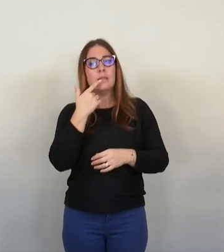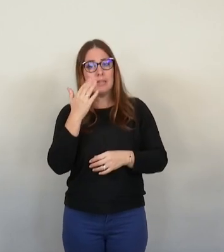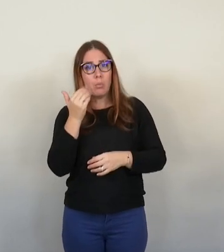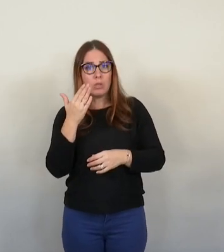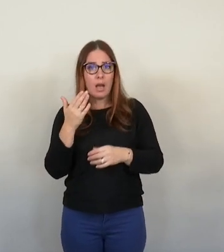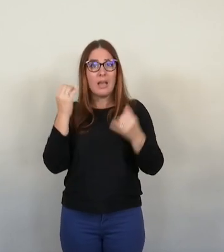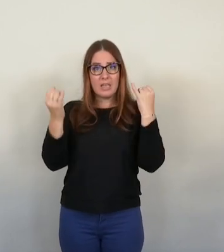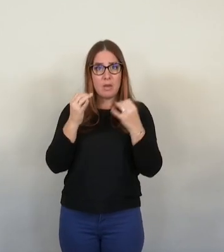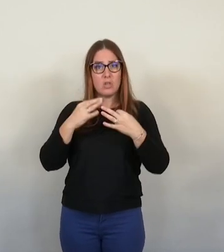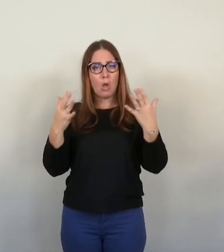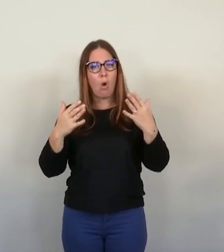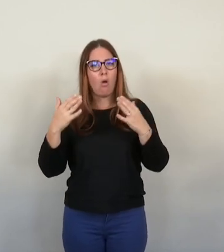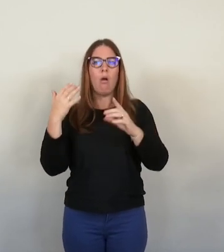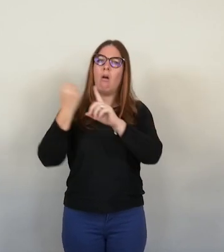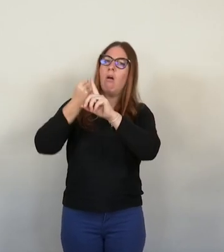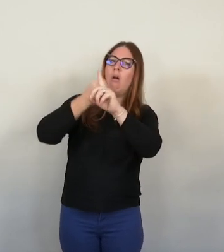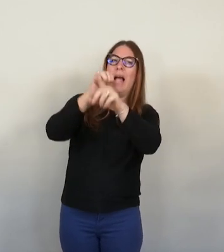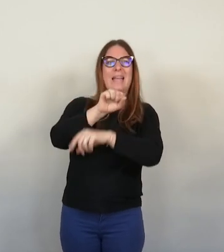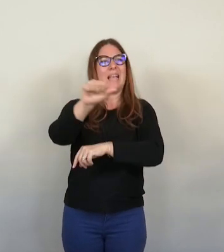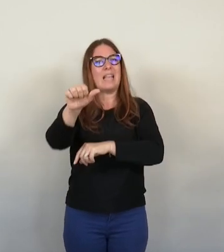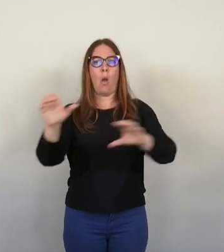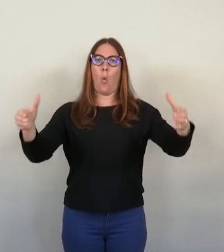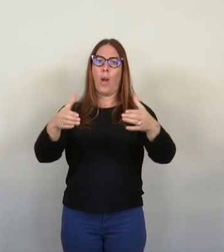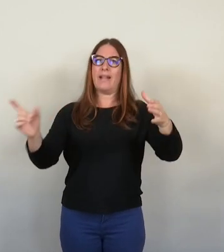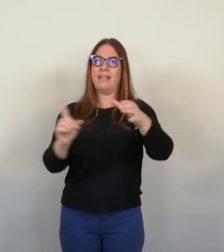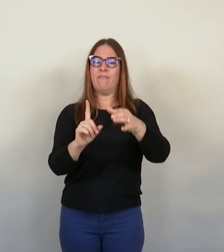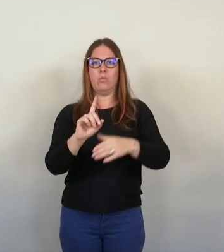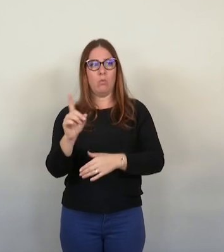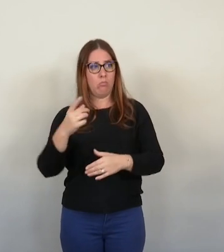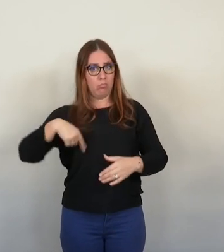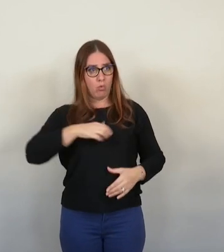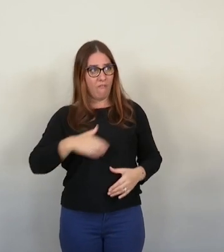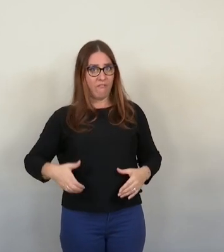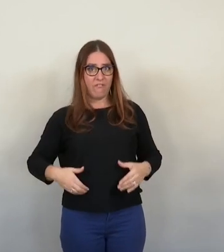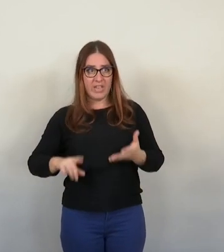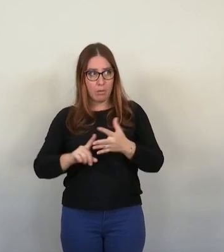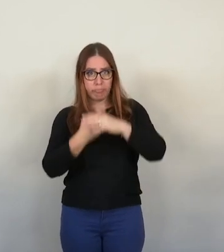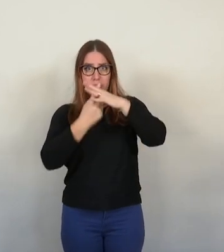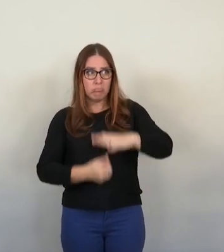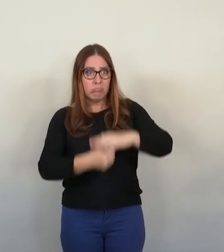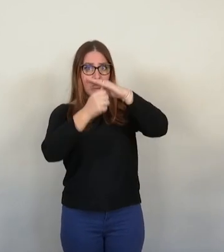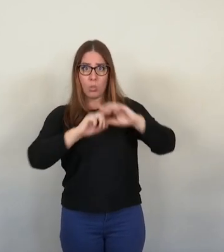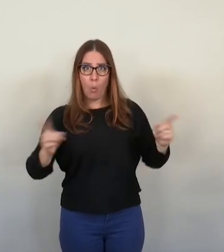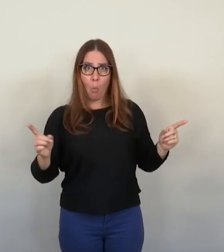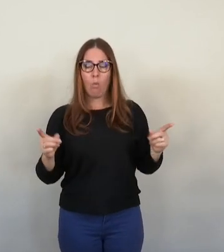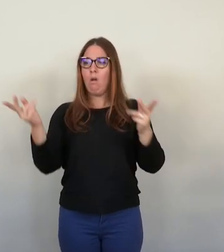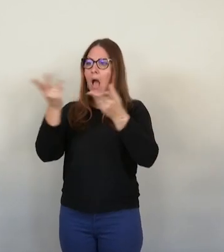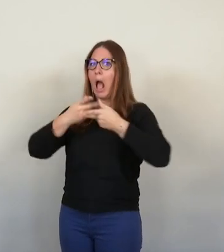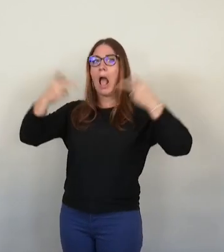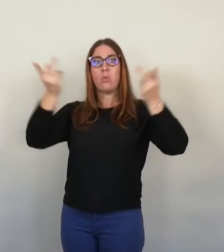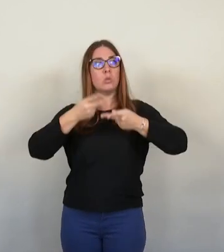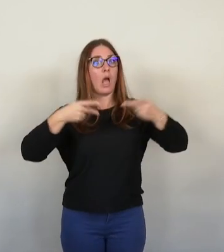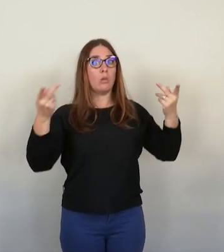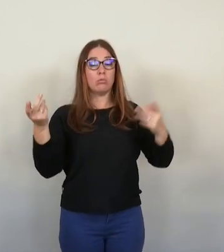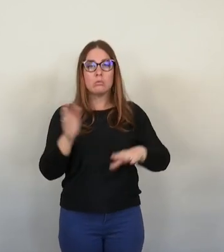peut ni ne doit se revendiquer du collectif de la SSA si notre ville n'est pas pr curseur en la matière en la matière vos annonces en font en